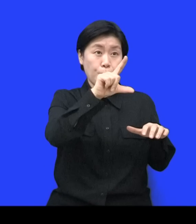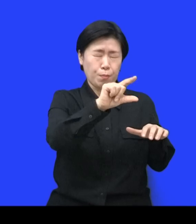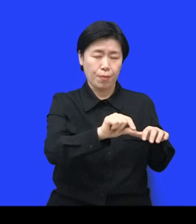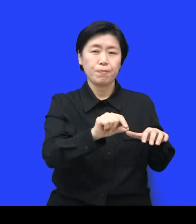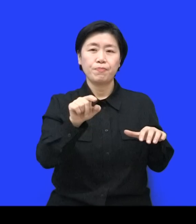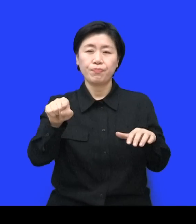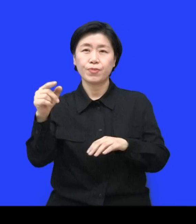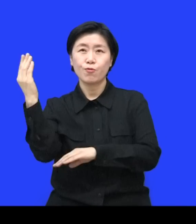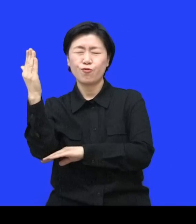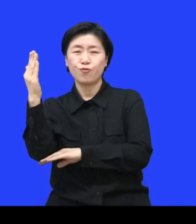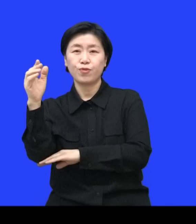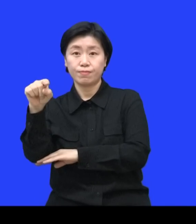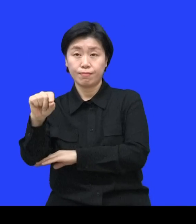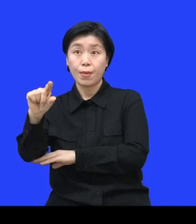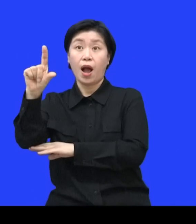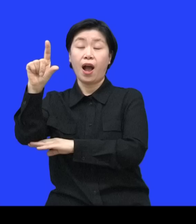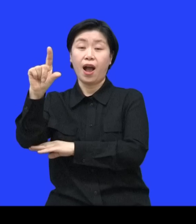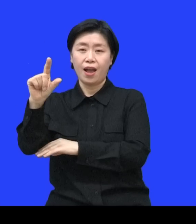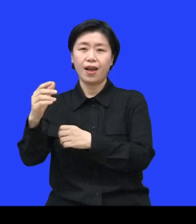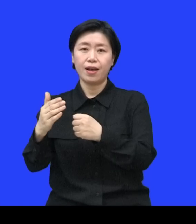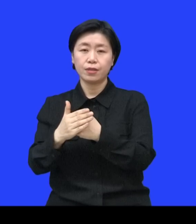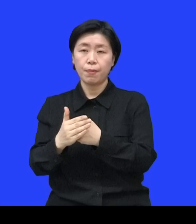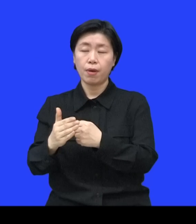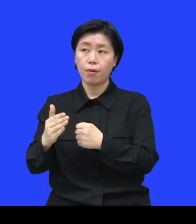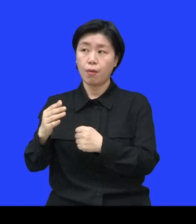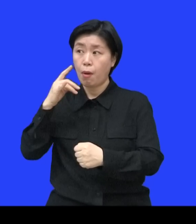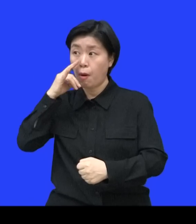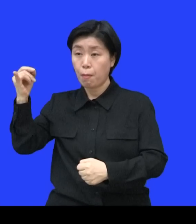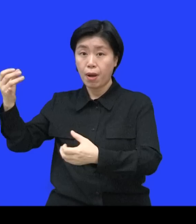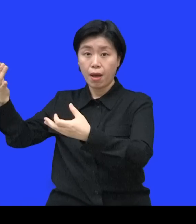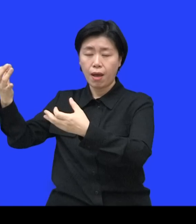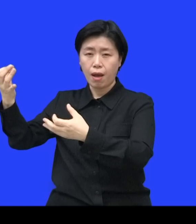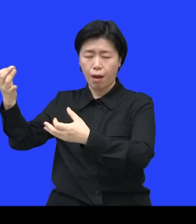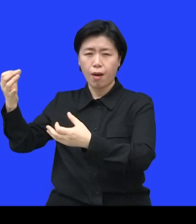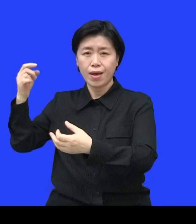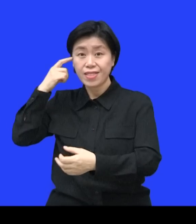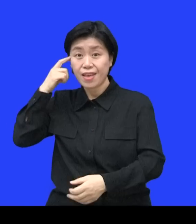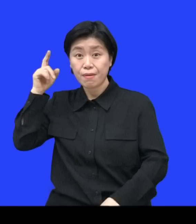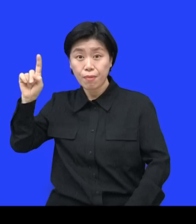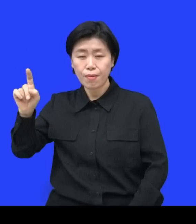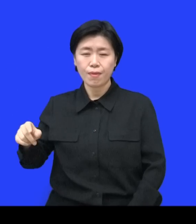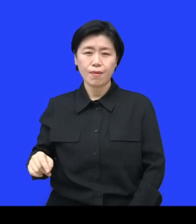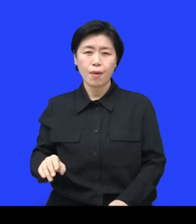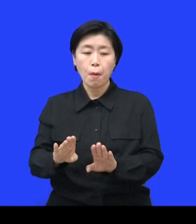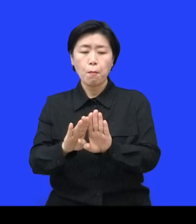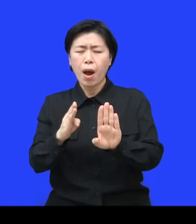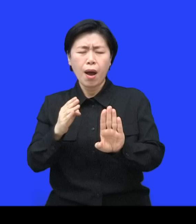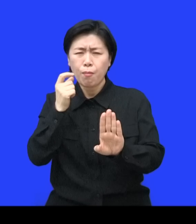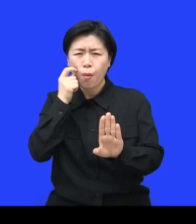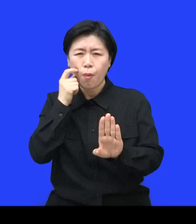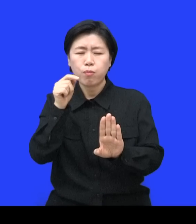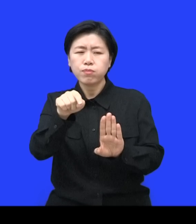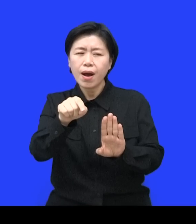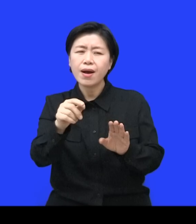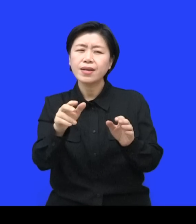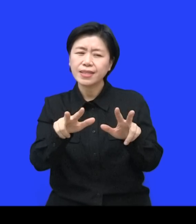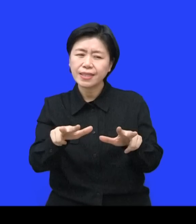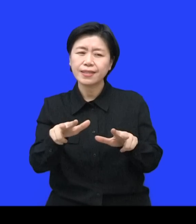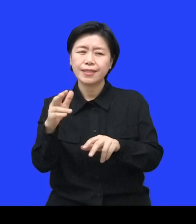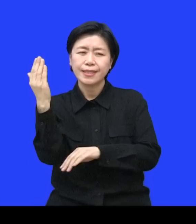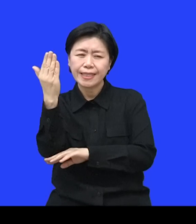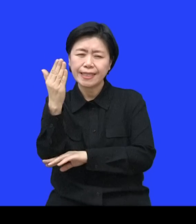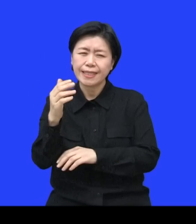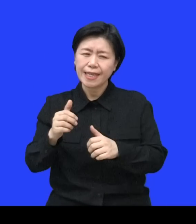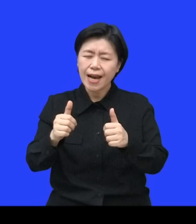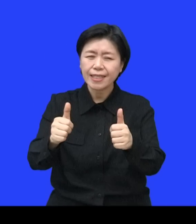엄마가 집중해서 듣고 있는 것 같잖아요. 믿습니까? 막 소리가 막 나오니까 방문도 못 열어보겠는 거예요. 그러니까